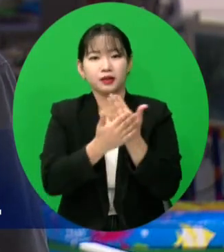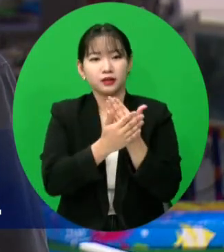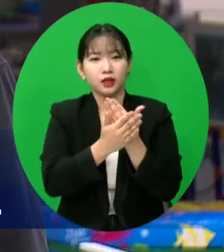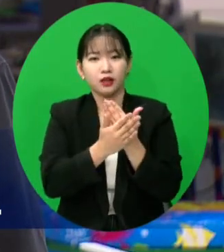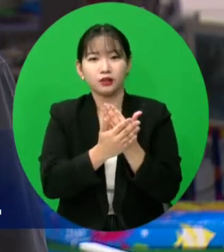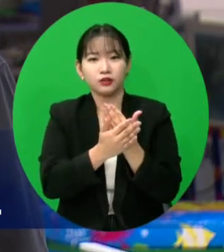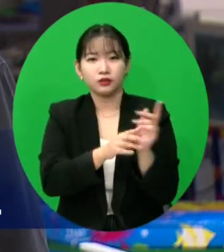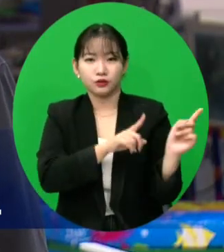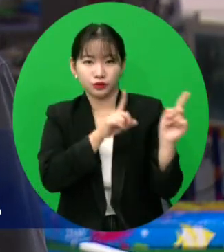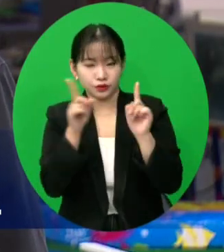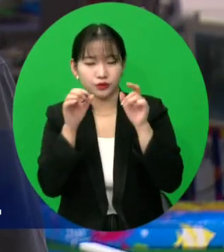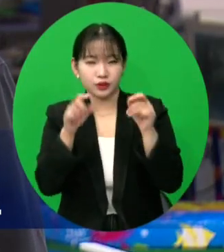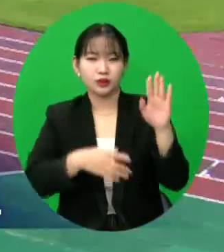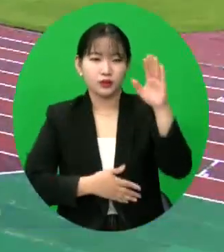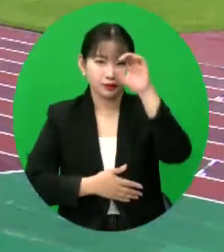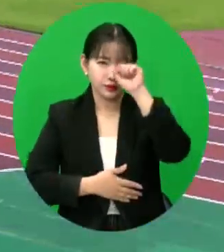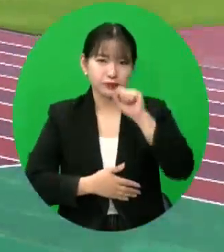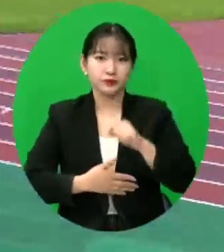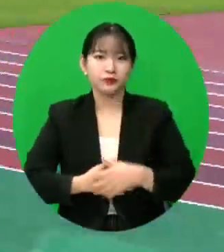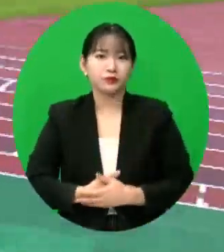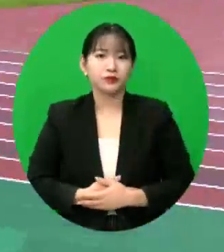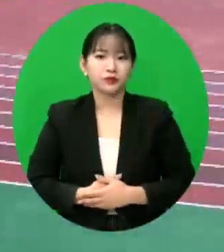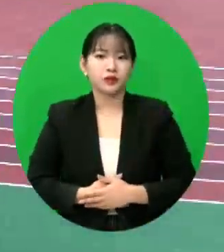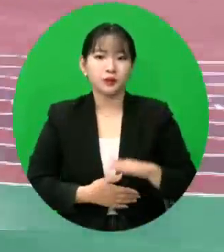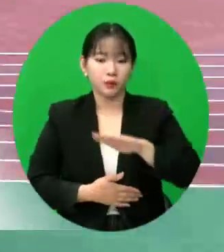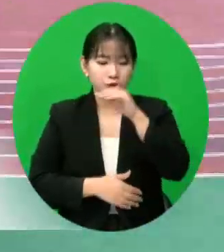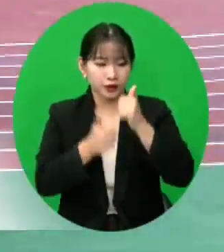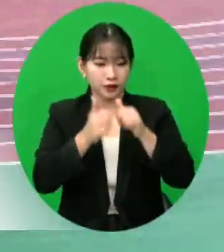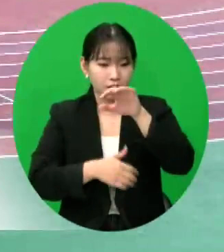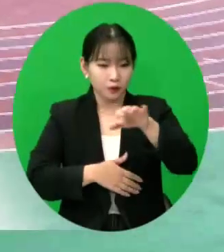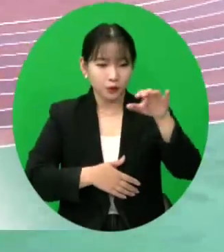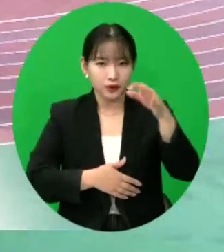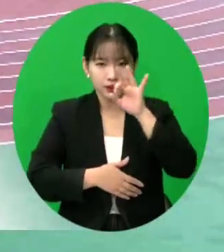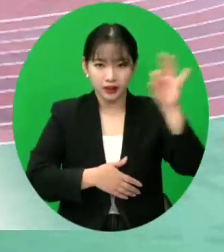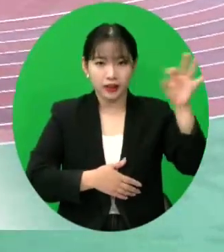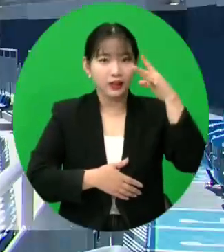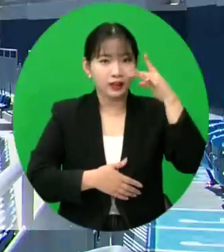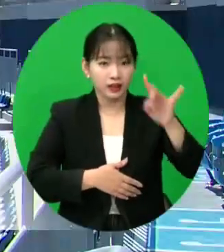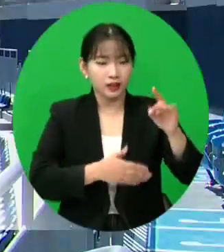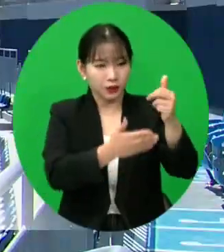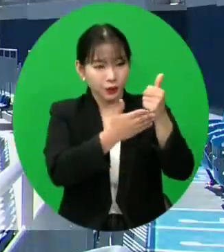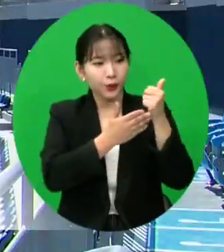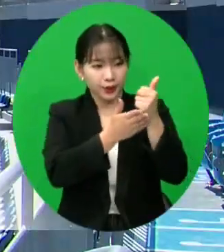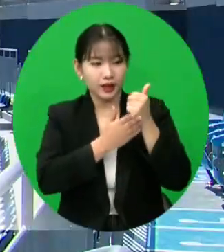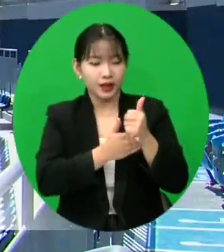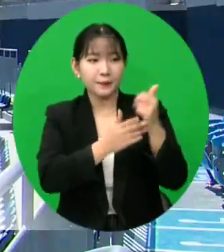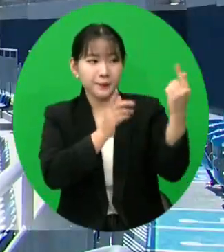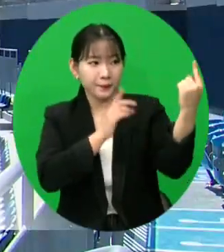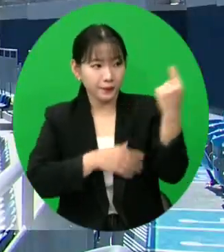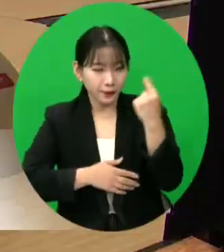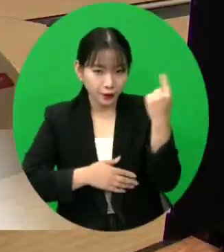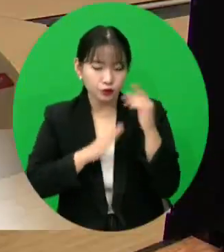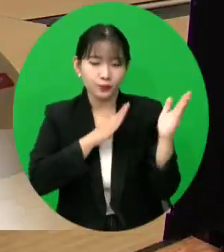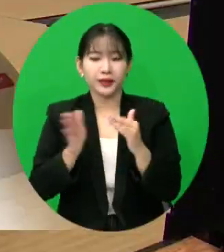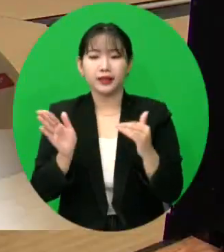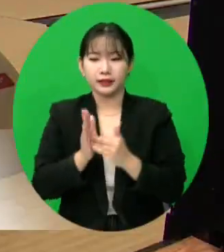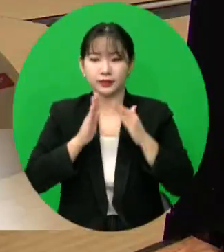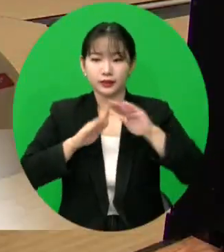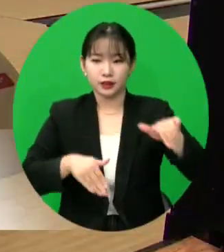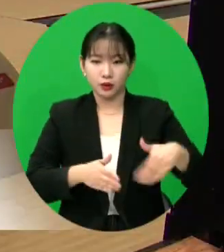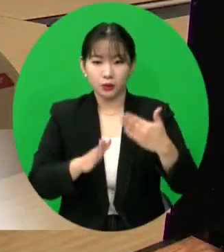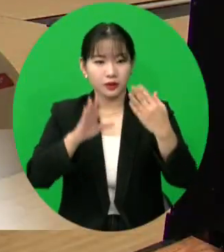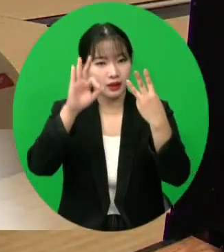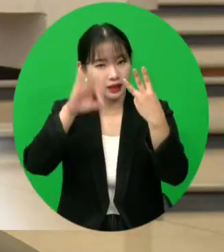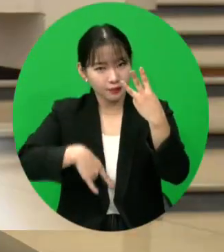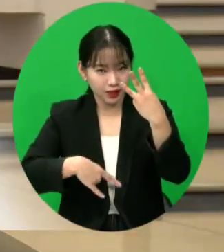활성화되는 그런 계기가 되었으면 좋겠습니다 모든 경기장의 승인은 물론 손님맞 준비를 마친 전라남도는 종합성적